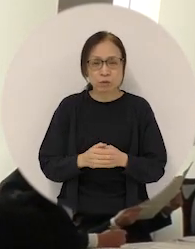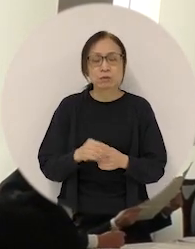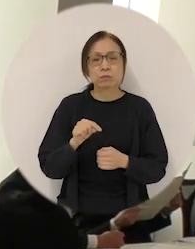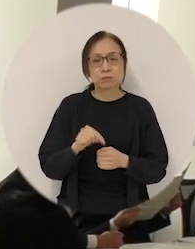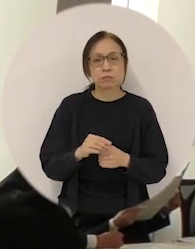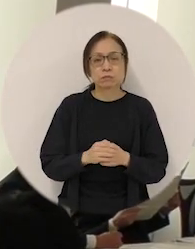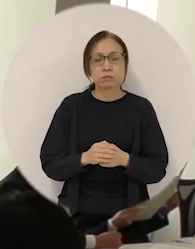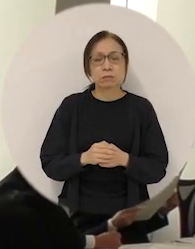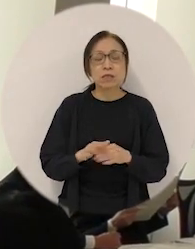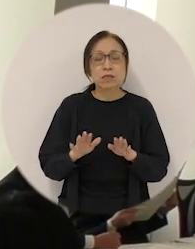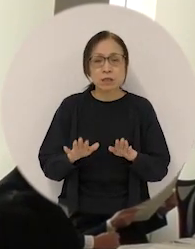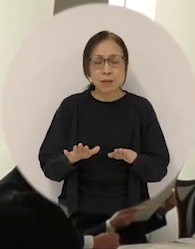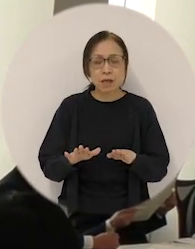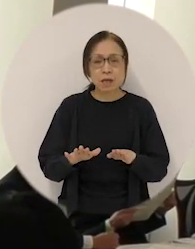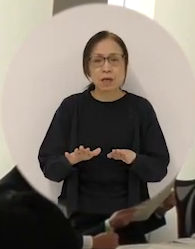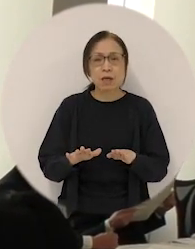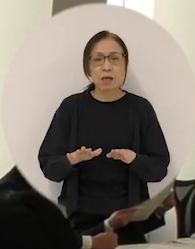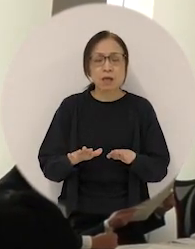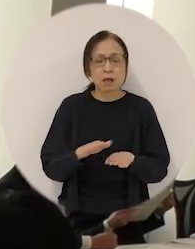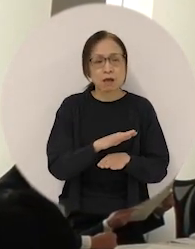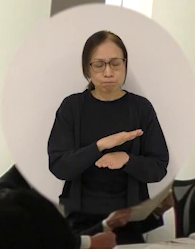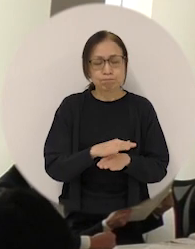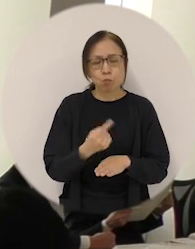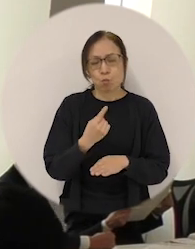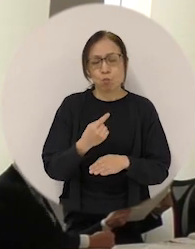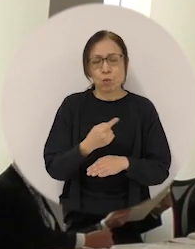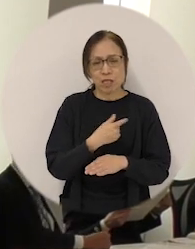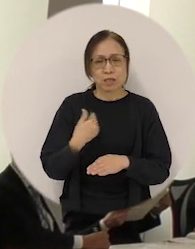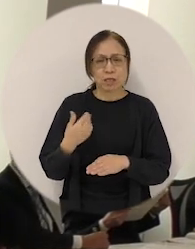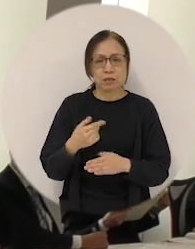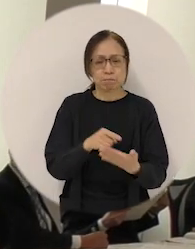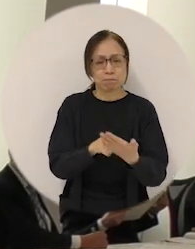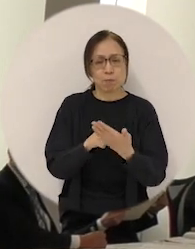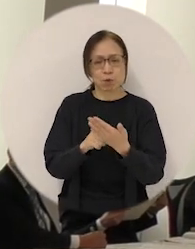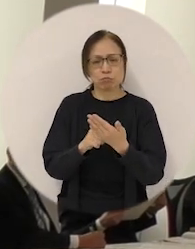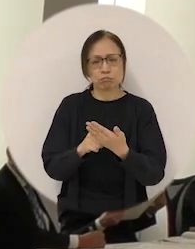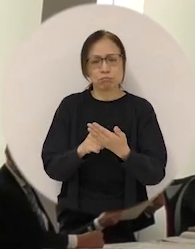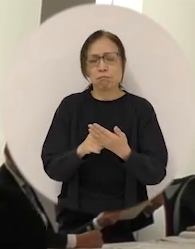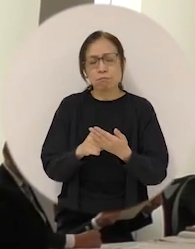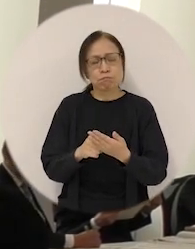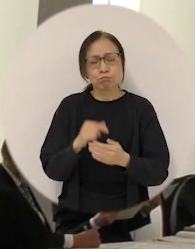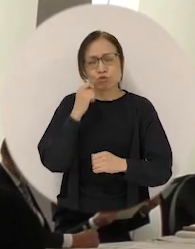現代界で示せるものはないということでしたけども、